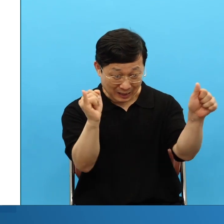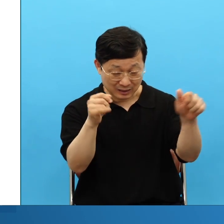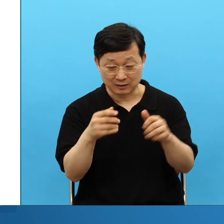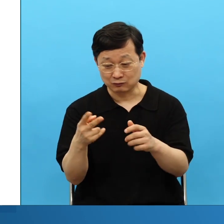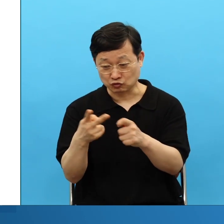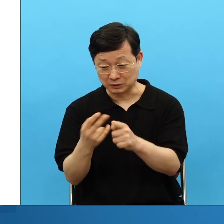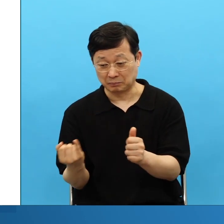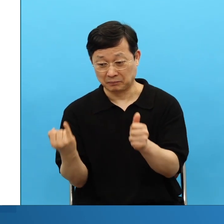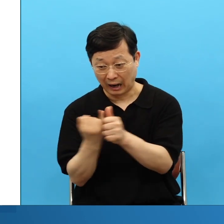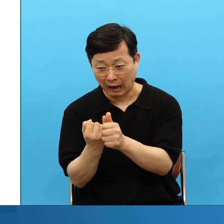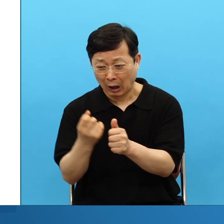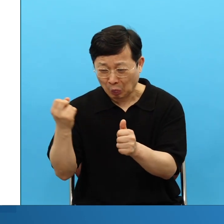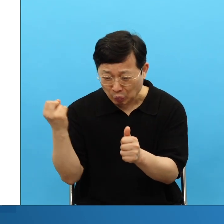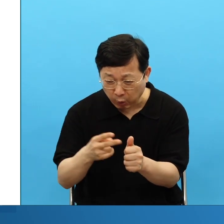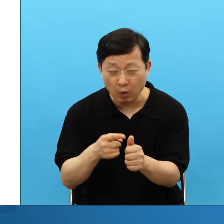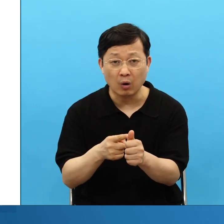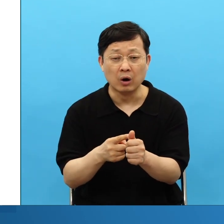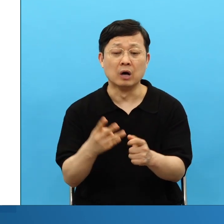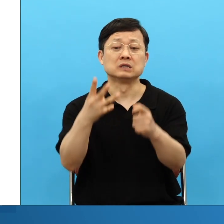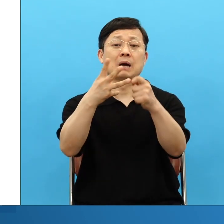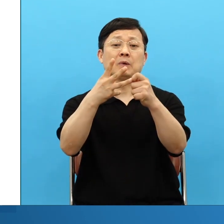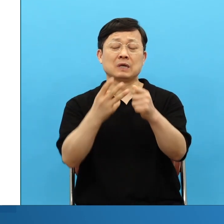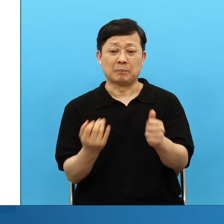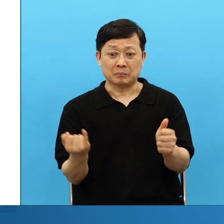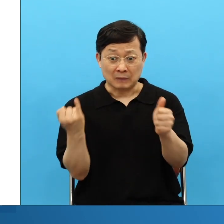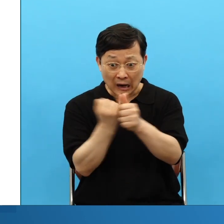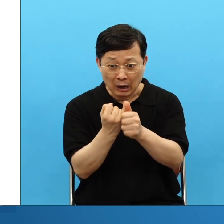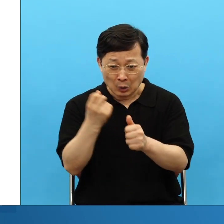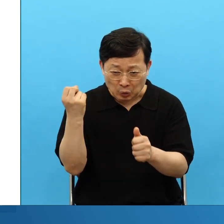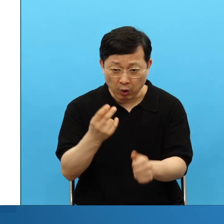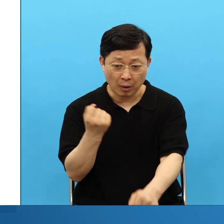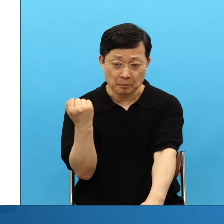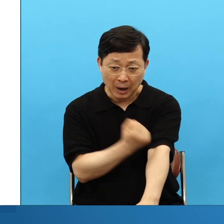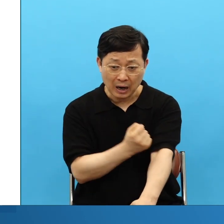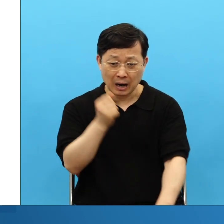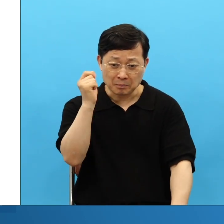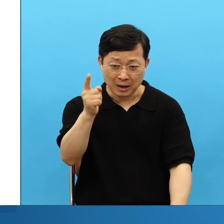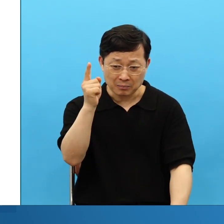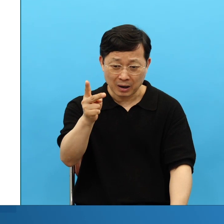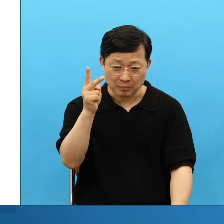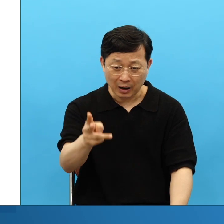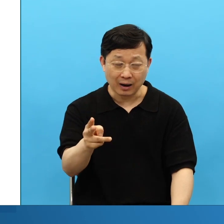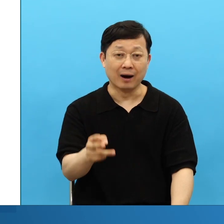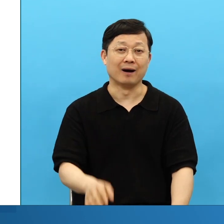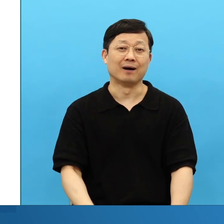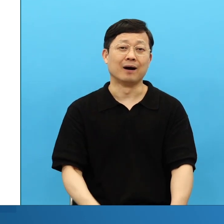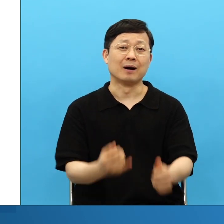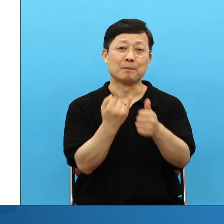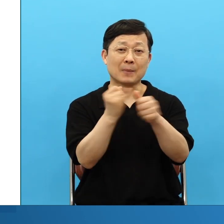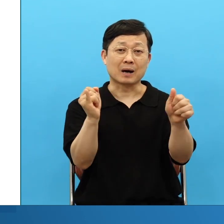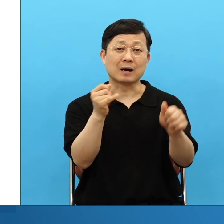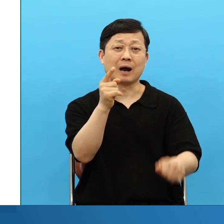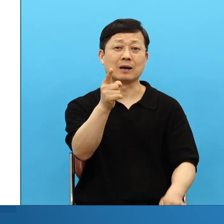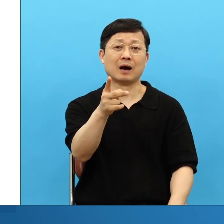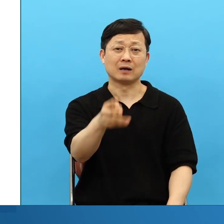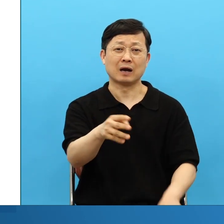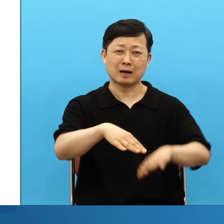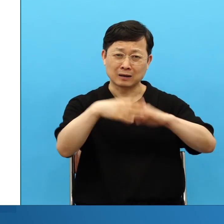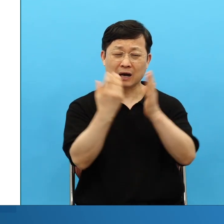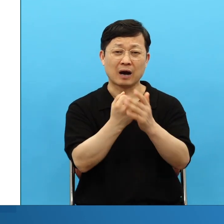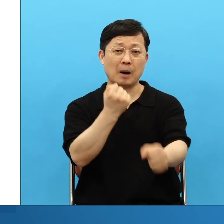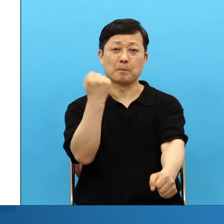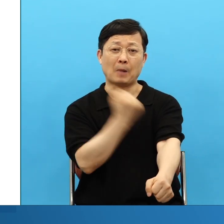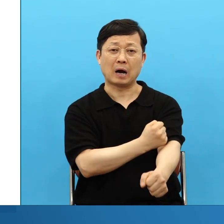이렇게 세 번째 만났는데 또 중독자예요. 이런 경우는 정말 많아요. 이거는 어떻게 마약 중독자를 구합니다